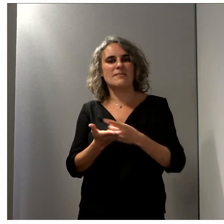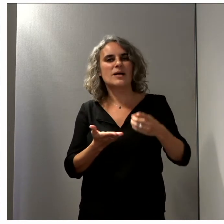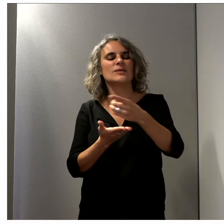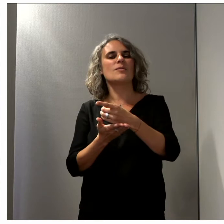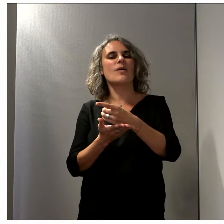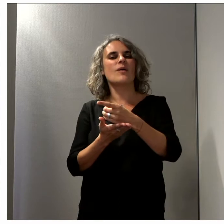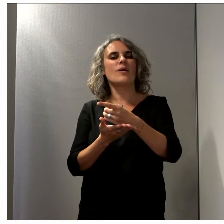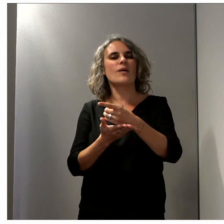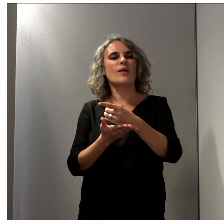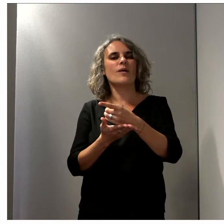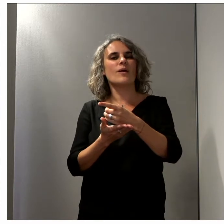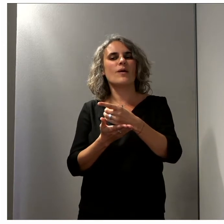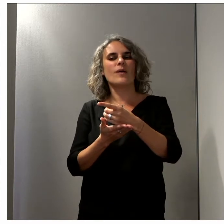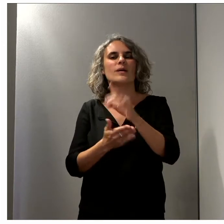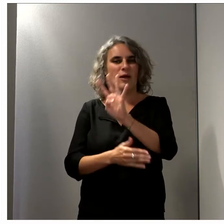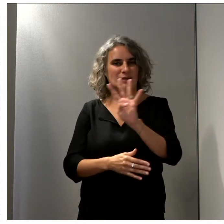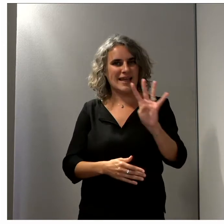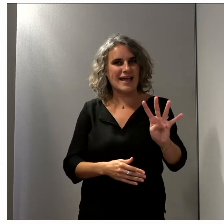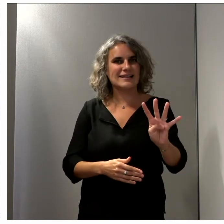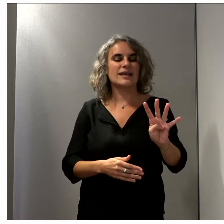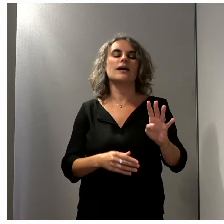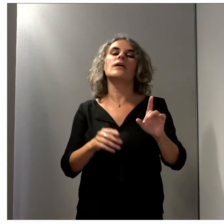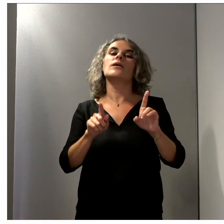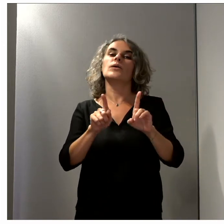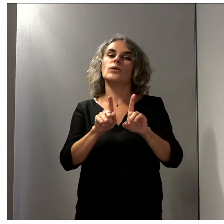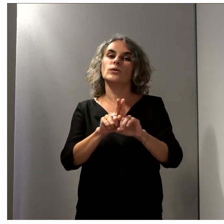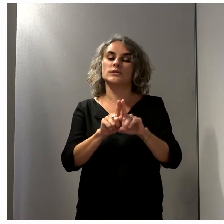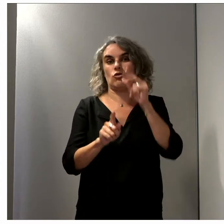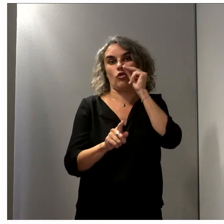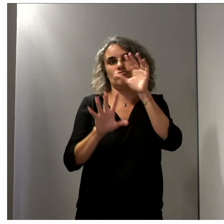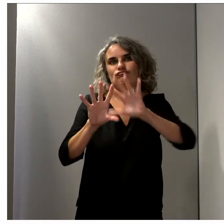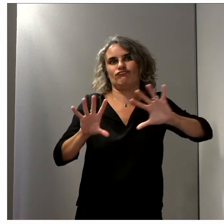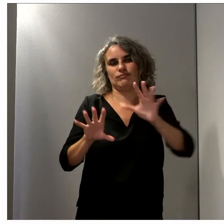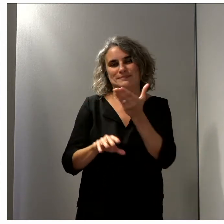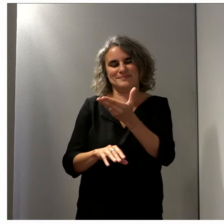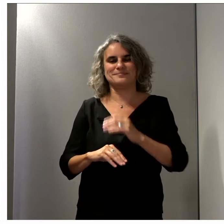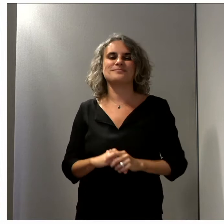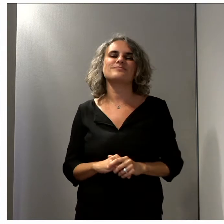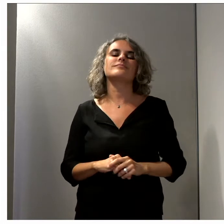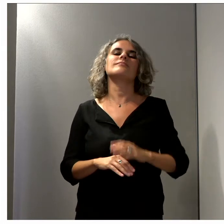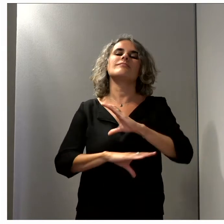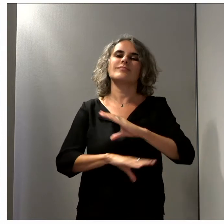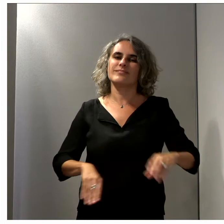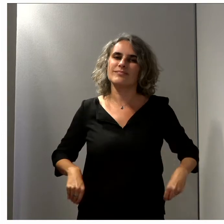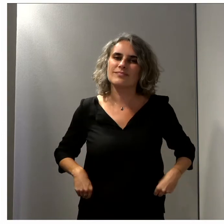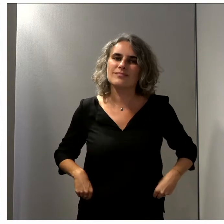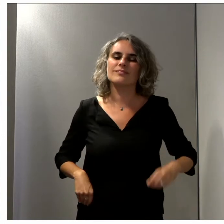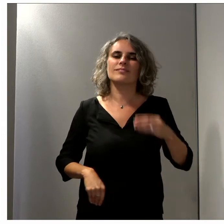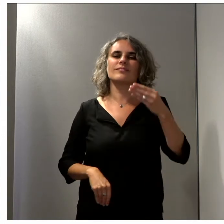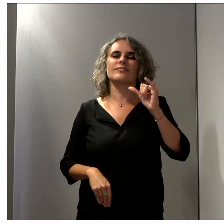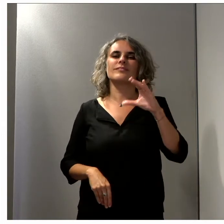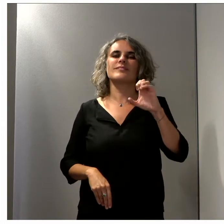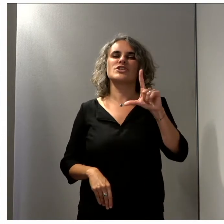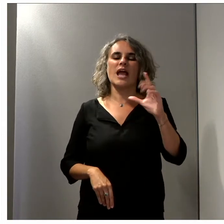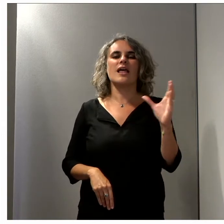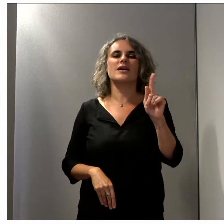département de Loire-Atlantique, sans oublier la métropole de Nantes et enfin Michel